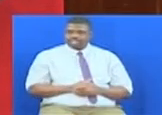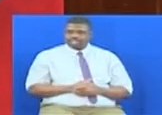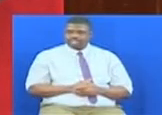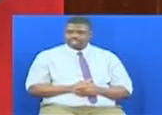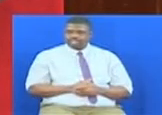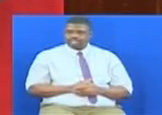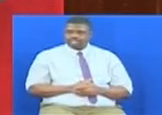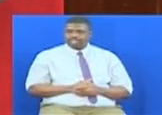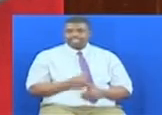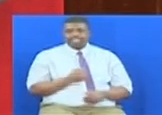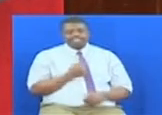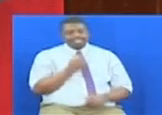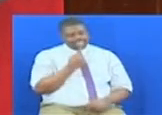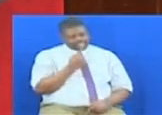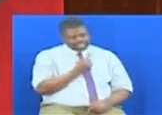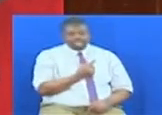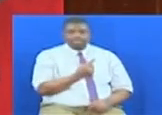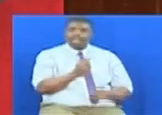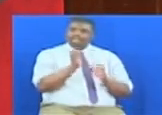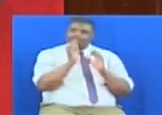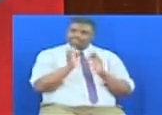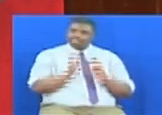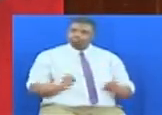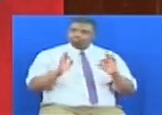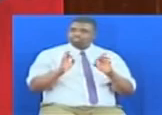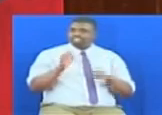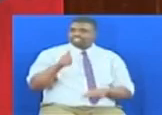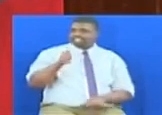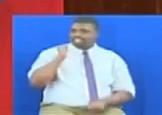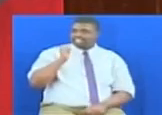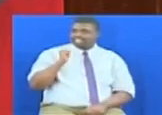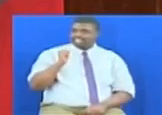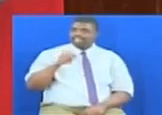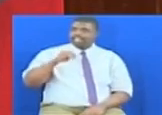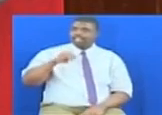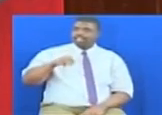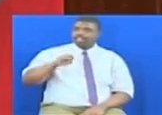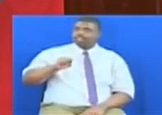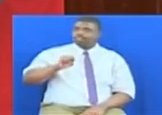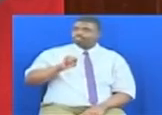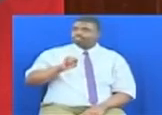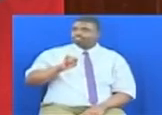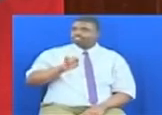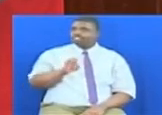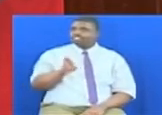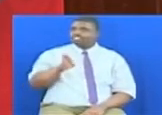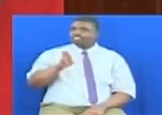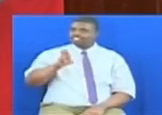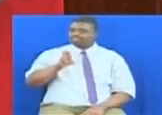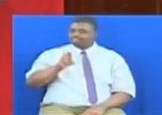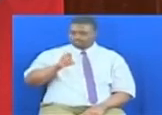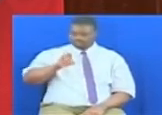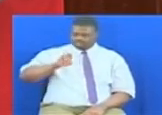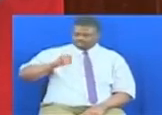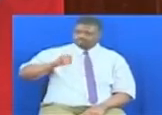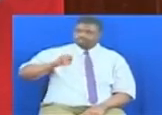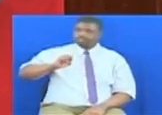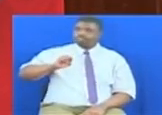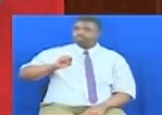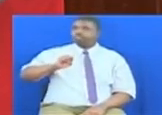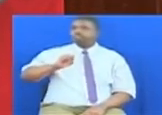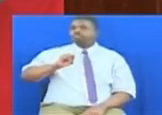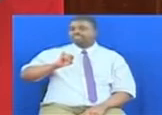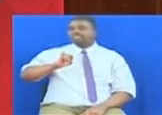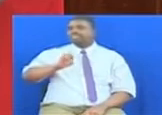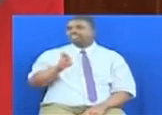niseme vizuri, jana Mheshimiwa Msigwa amenukuliwa leo anasema tangu saa 1 usiku walikuwa na mwenyekiti,